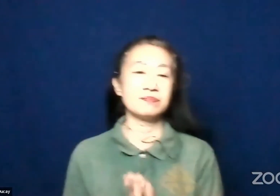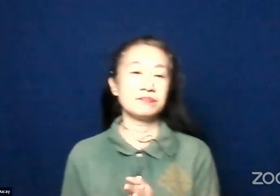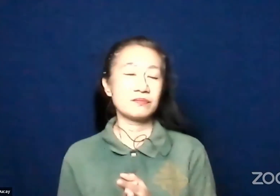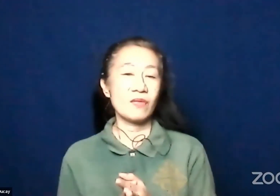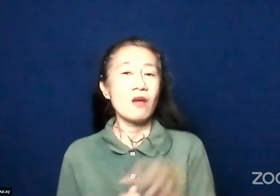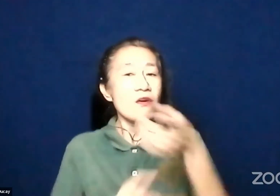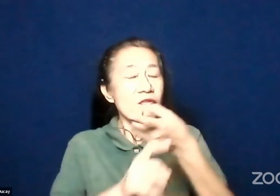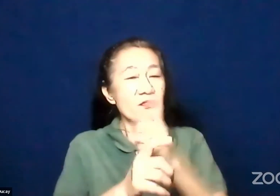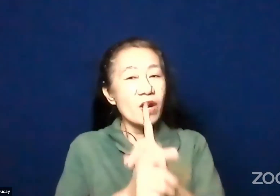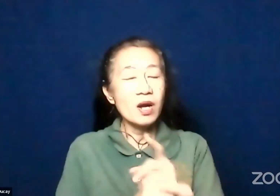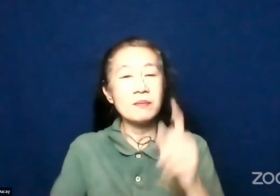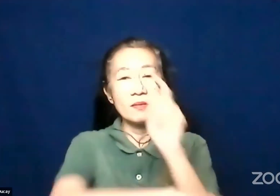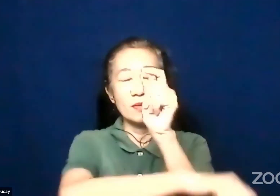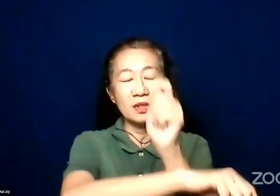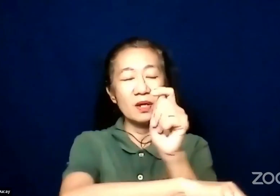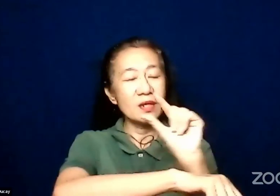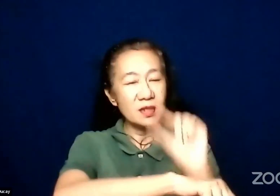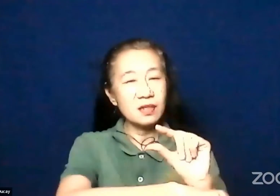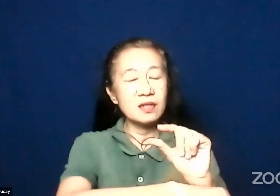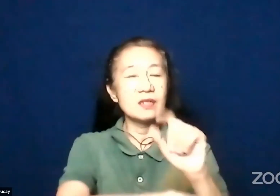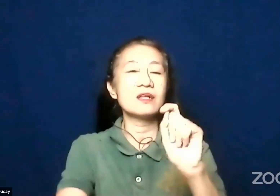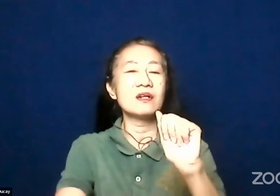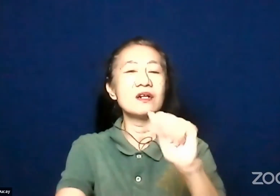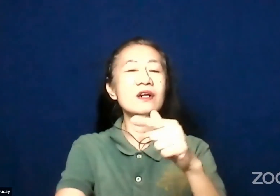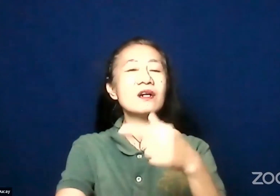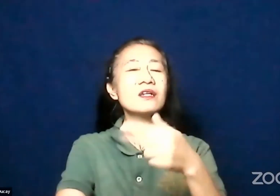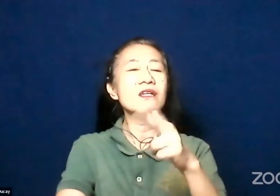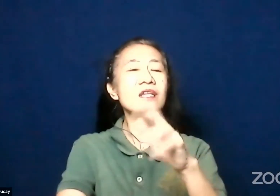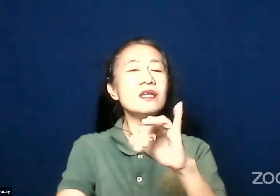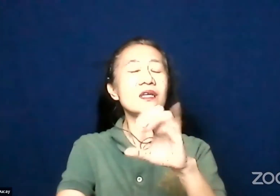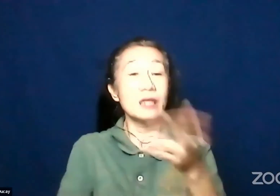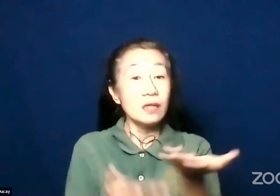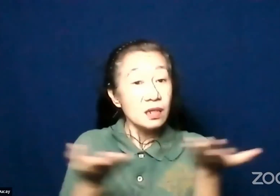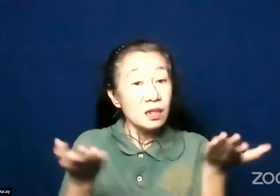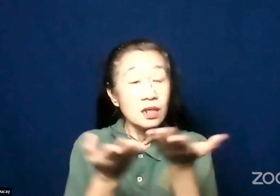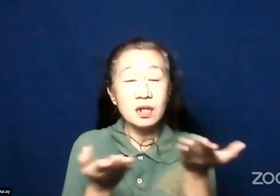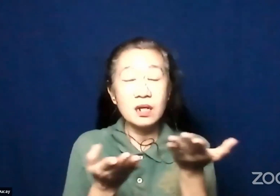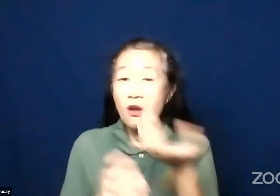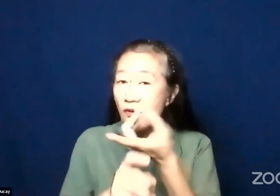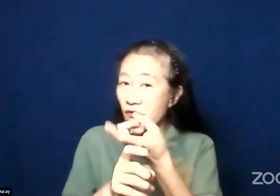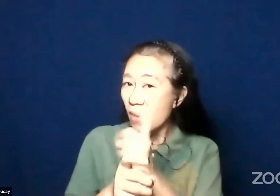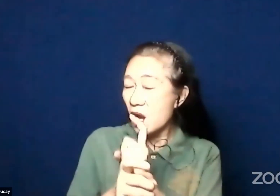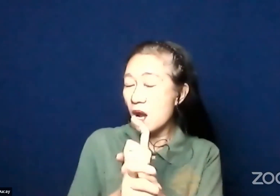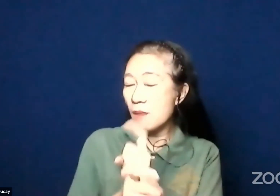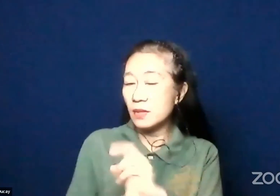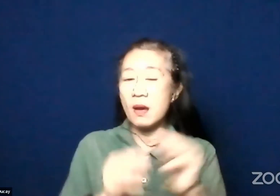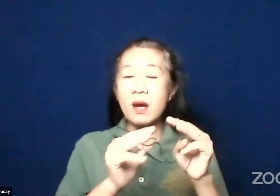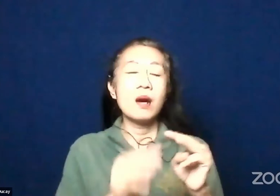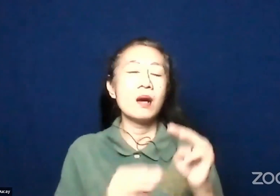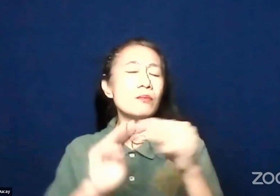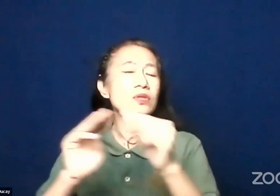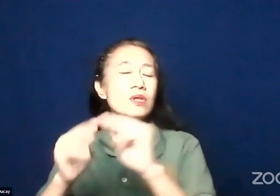mga taga Taguig City. Nandito ang mga taga Municipality